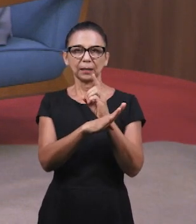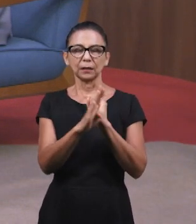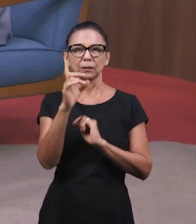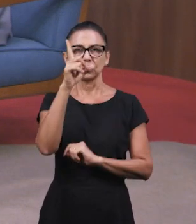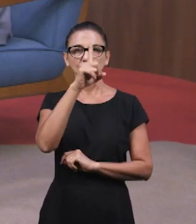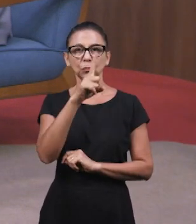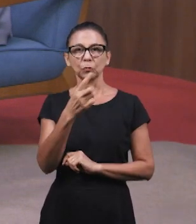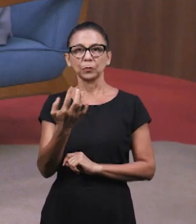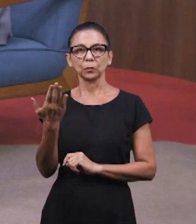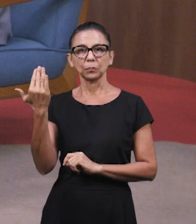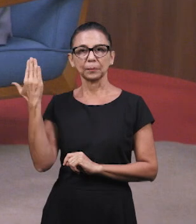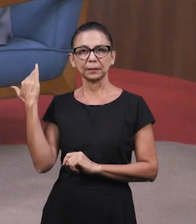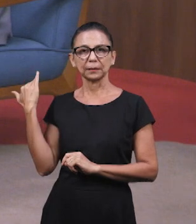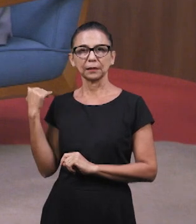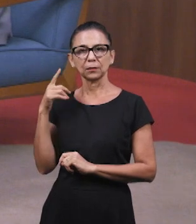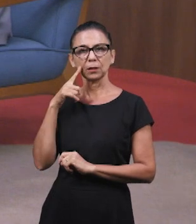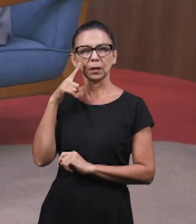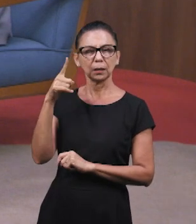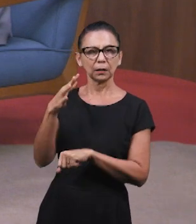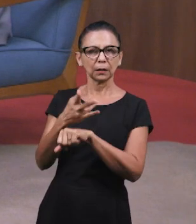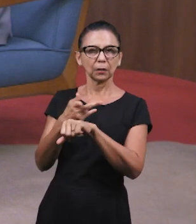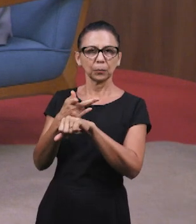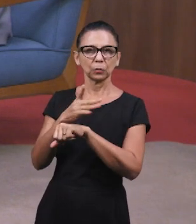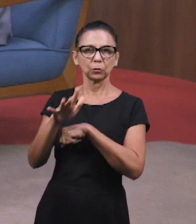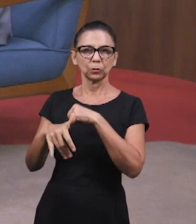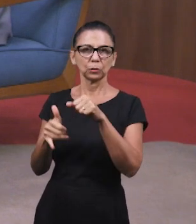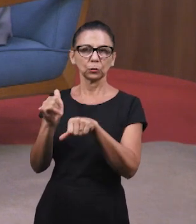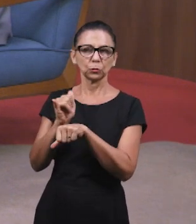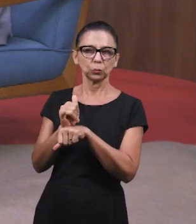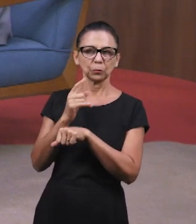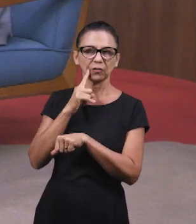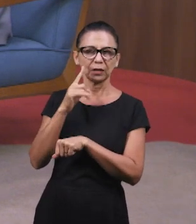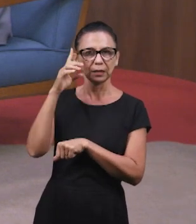diffusée le dimanche dernier. Vous pouvez regarder